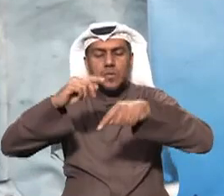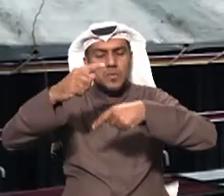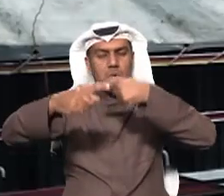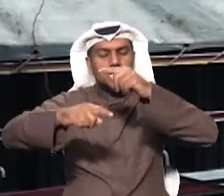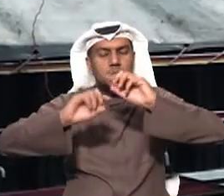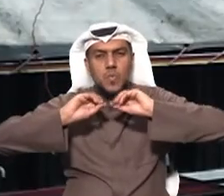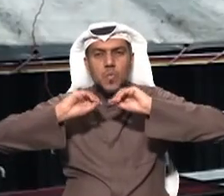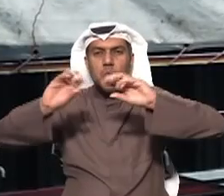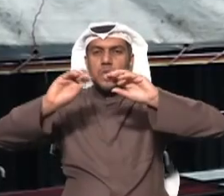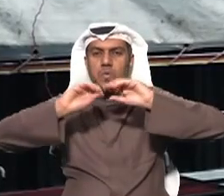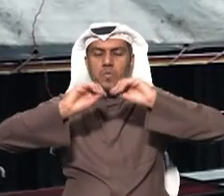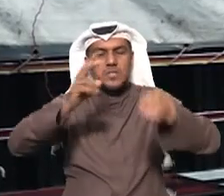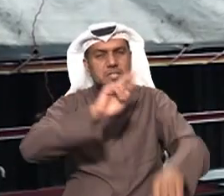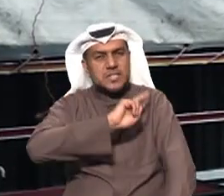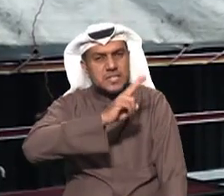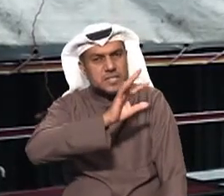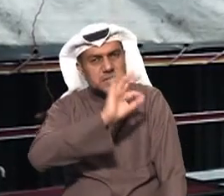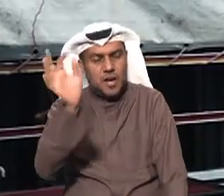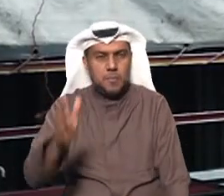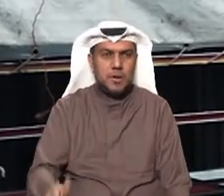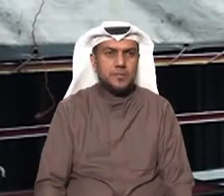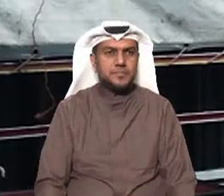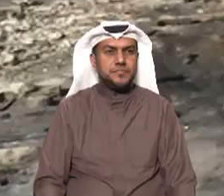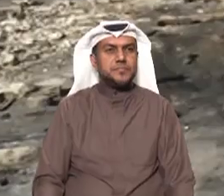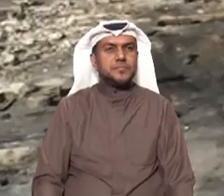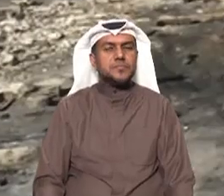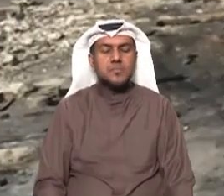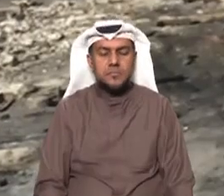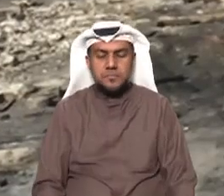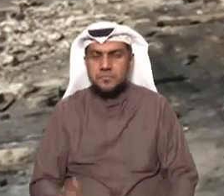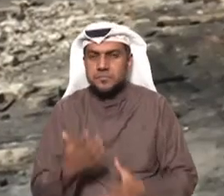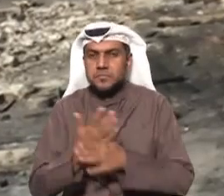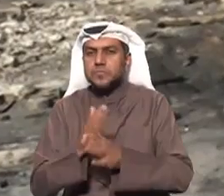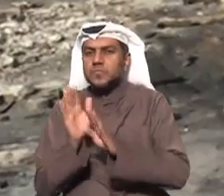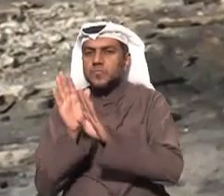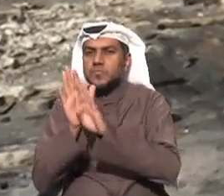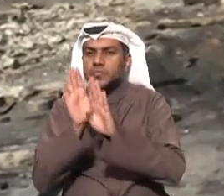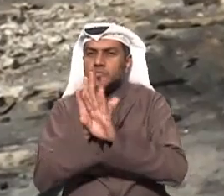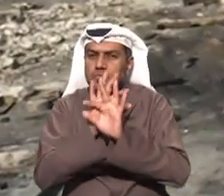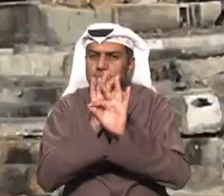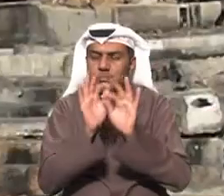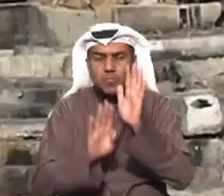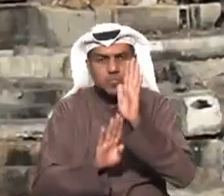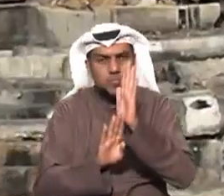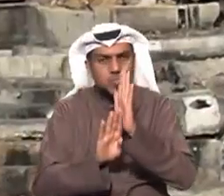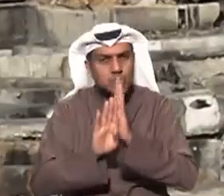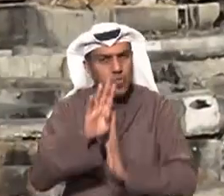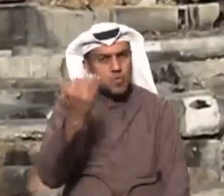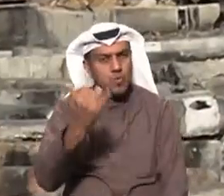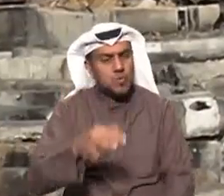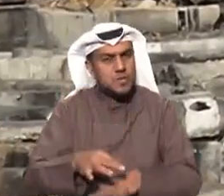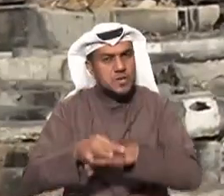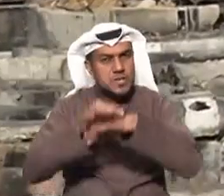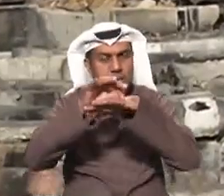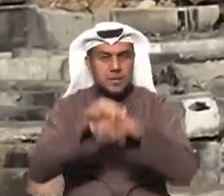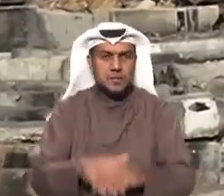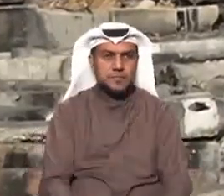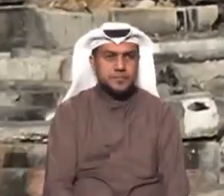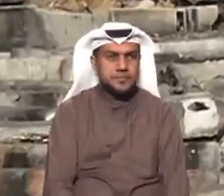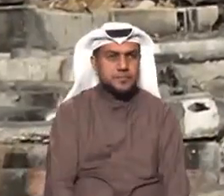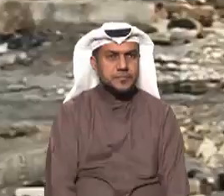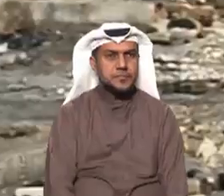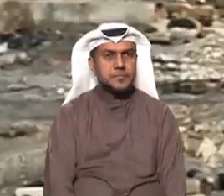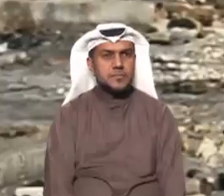ممكن من المحتاجين، وذلك يدا بيد نحو العطاء والانسانيه.